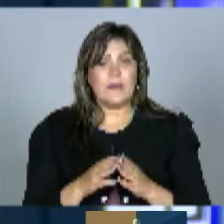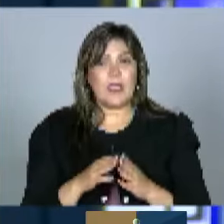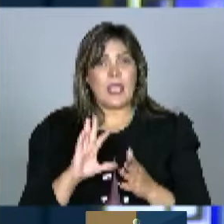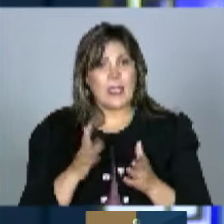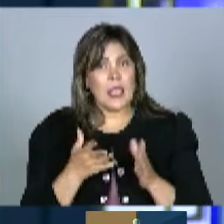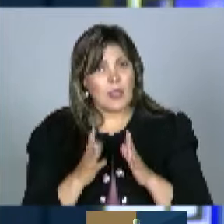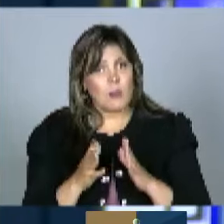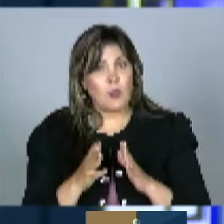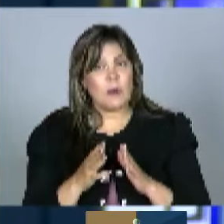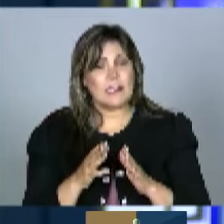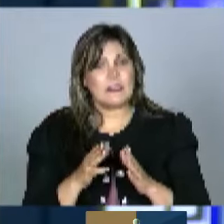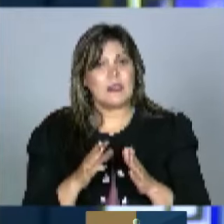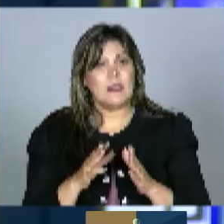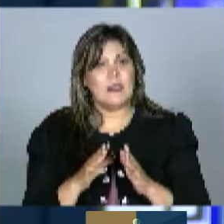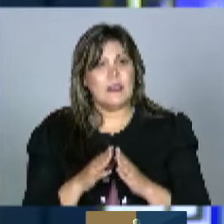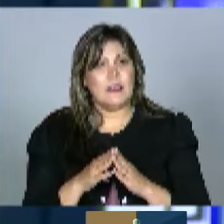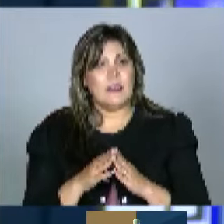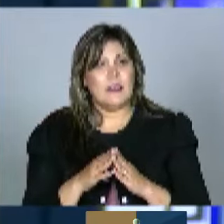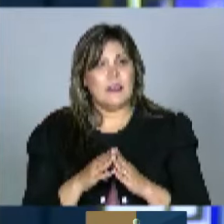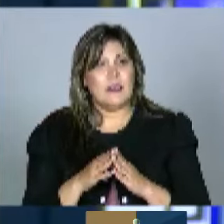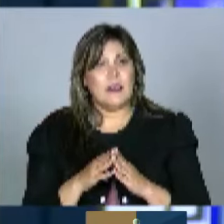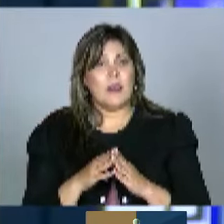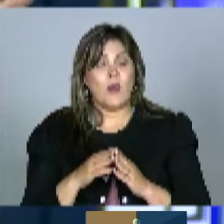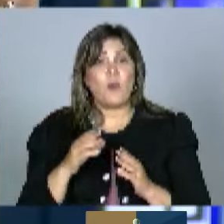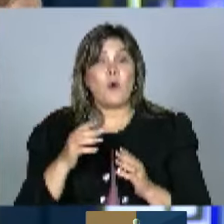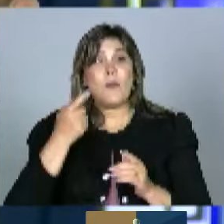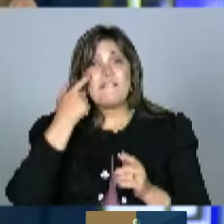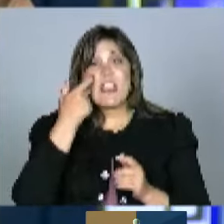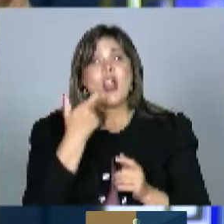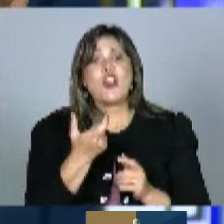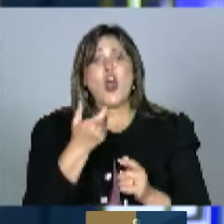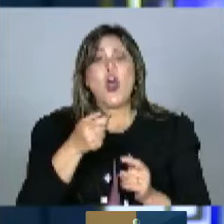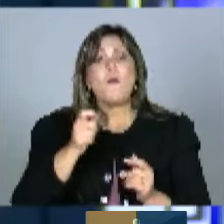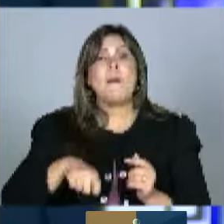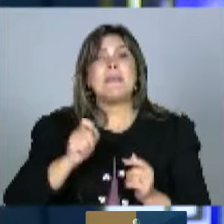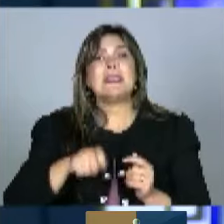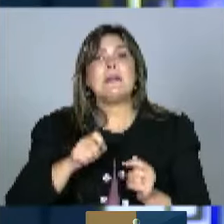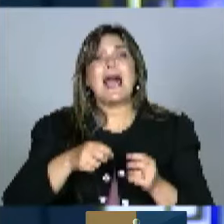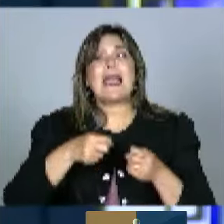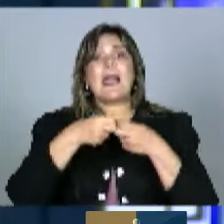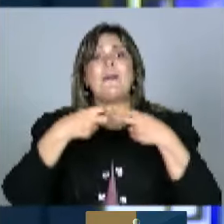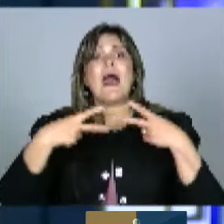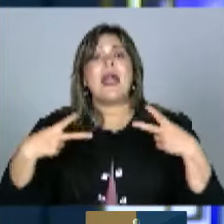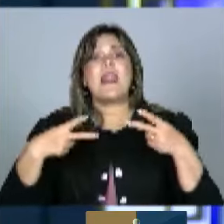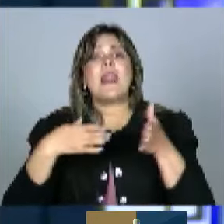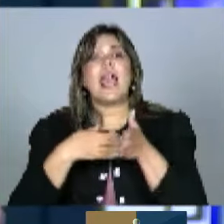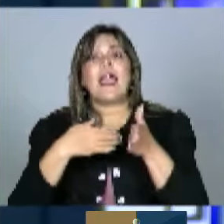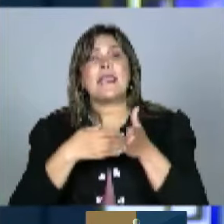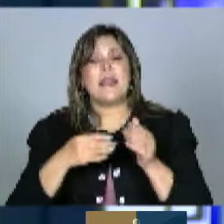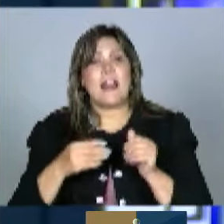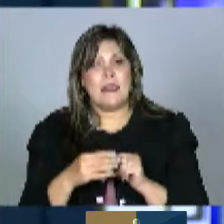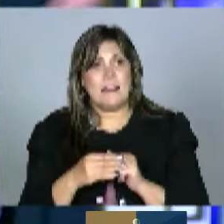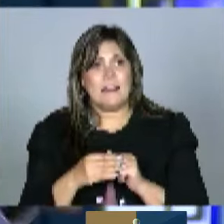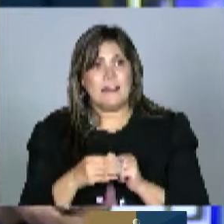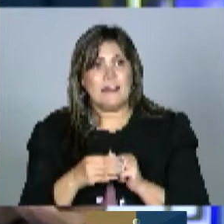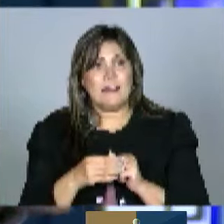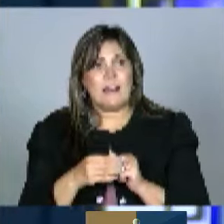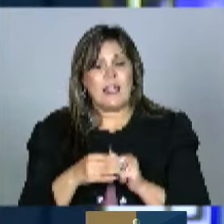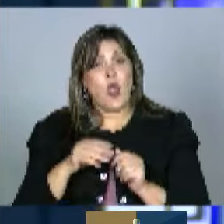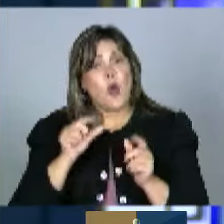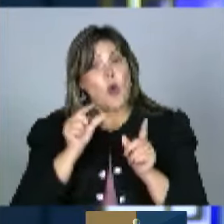دي فعلا تستاهل ولا لا و ويه رقابه من محكمه النقض عليه هتقول لي ازاي ده جزئي الجزء